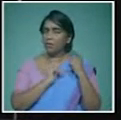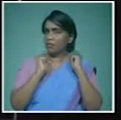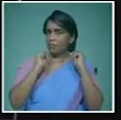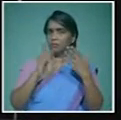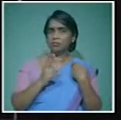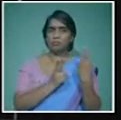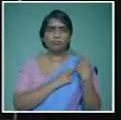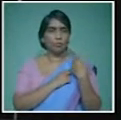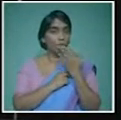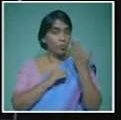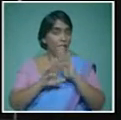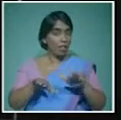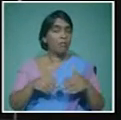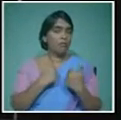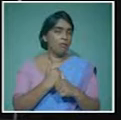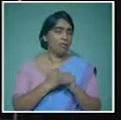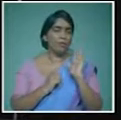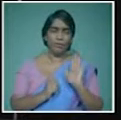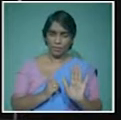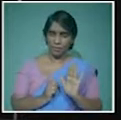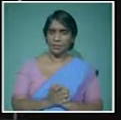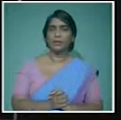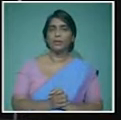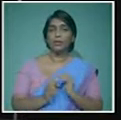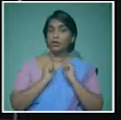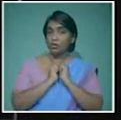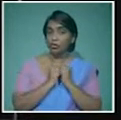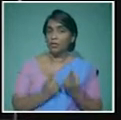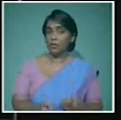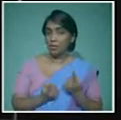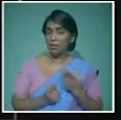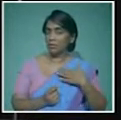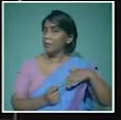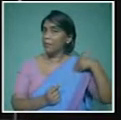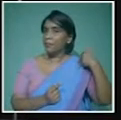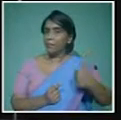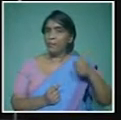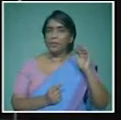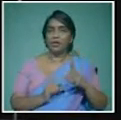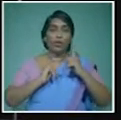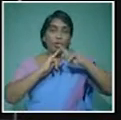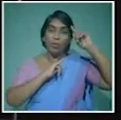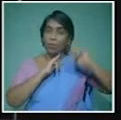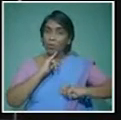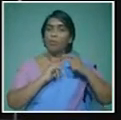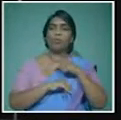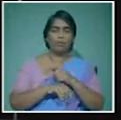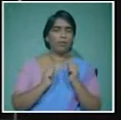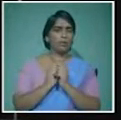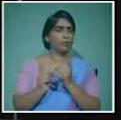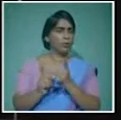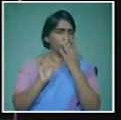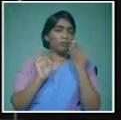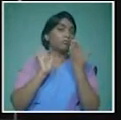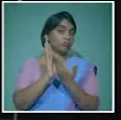දැරිය හැකි දරුවෙකු සමාජයට ලබා දිය යුතුයි. රැකිය අවශ්‍යතාවය මුල් කරගත් උපාධි පාඨමාලා විශ්වවිද්‍යාලයට